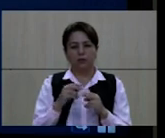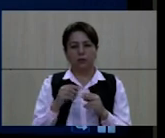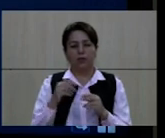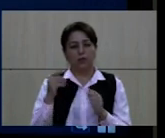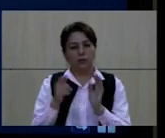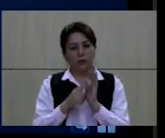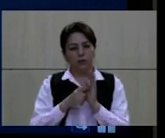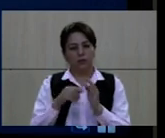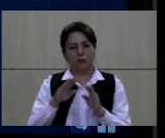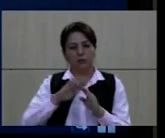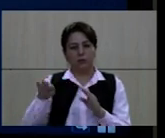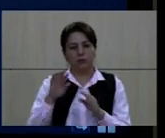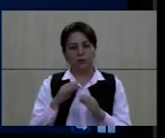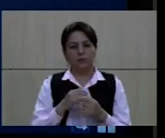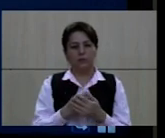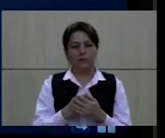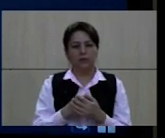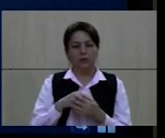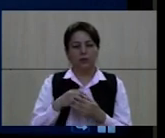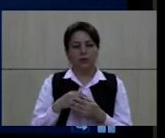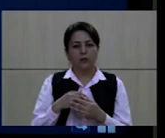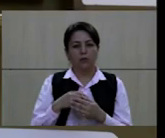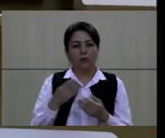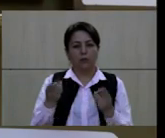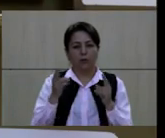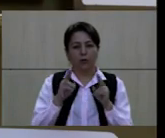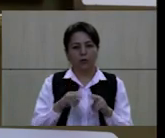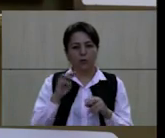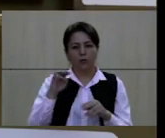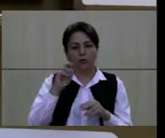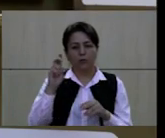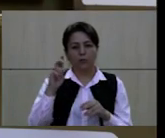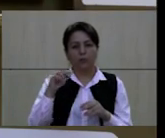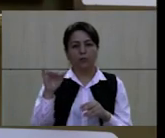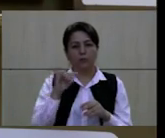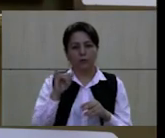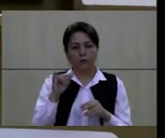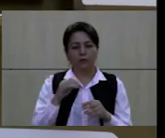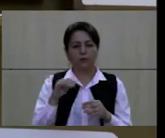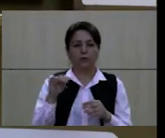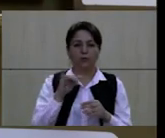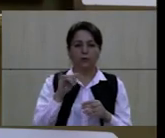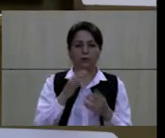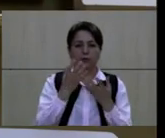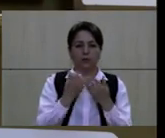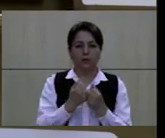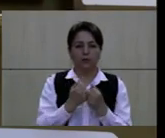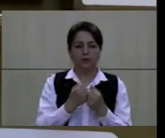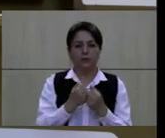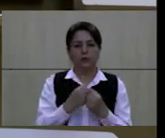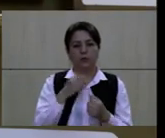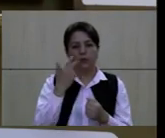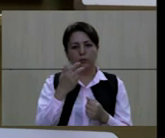ham o'chiramiz. Ana endi qolgan tub ko'paytuvchilarni ko'paytmasini olamiz. Ya'ni